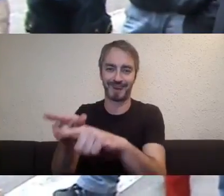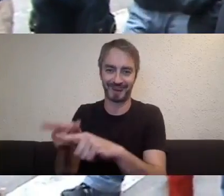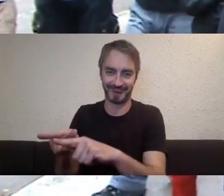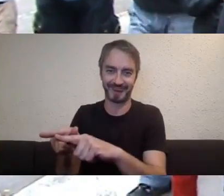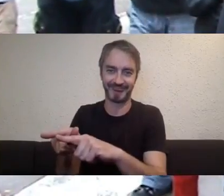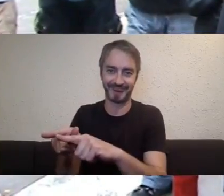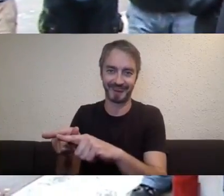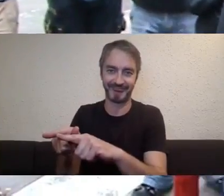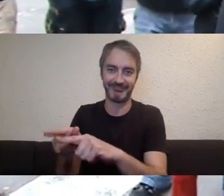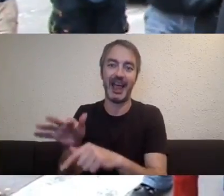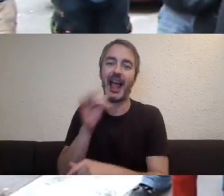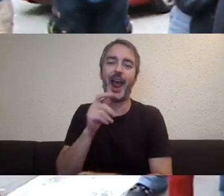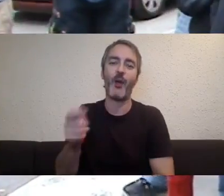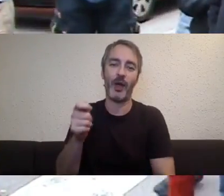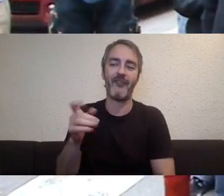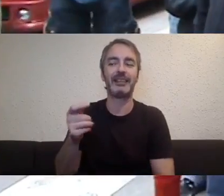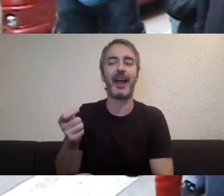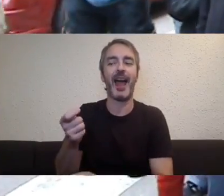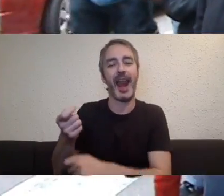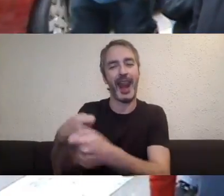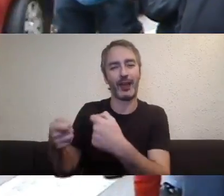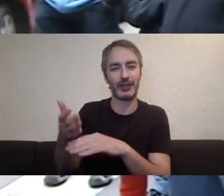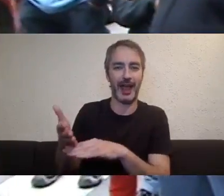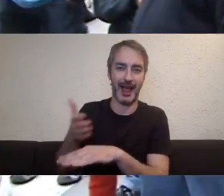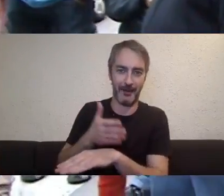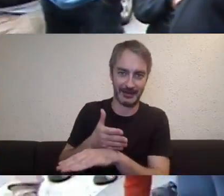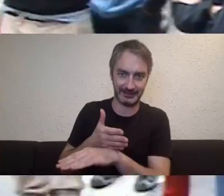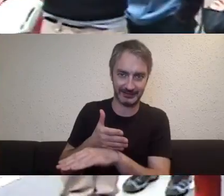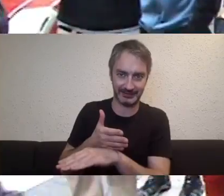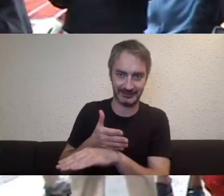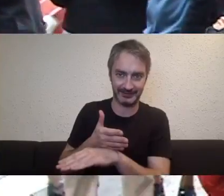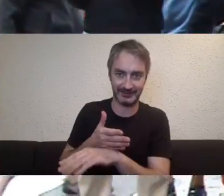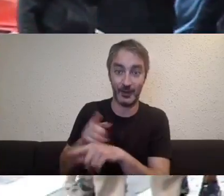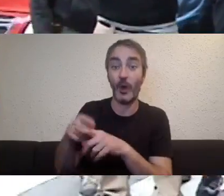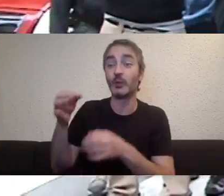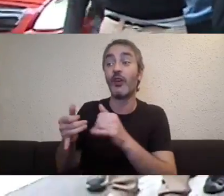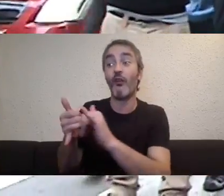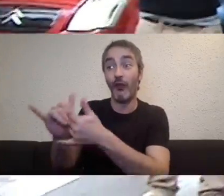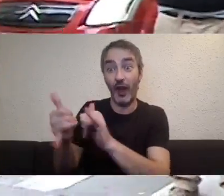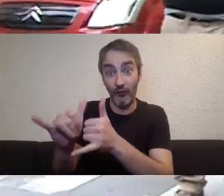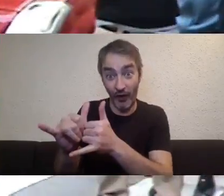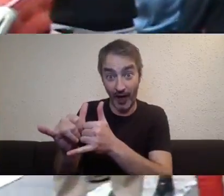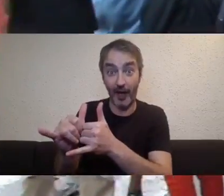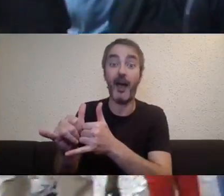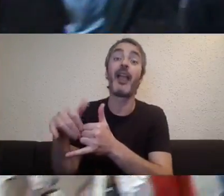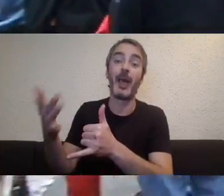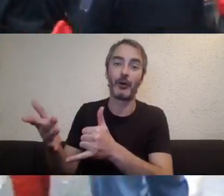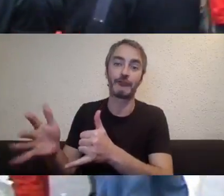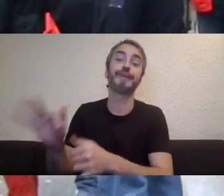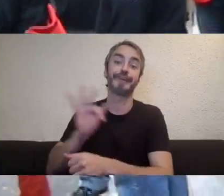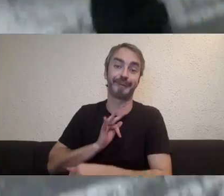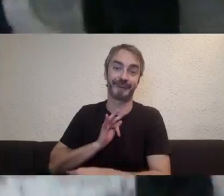mena d'acord econòmic o fessin fora a nivell judicial els llogaters que hi havia aquí al costat, que era un home i una